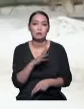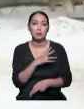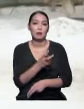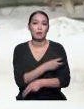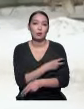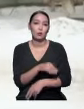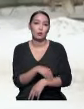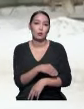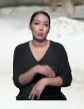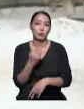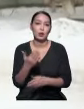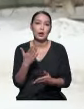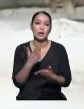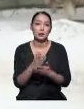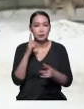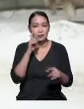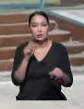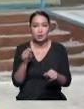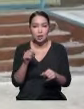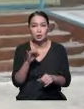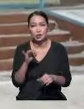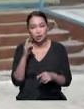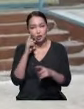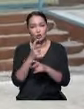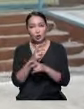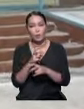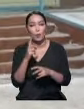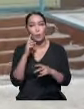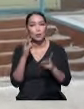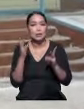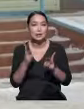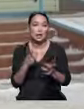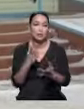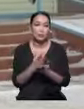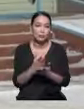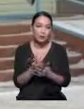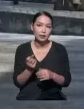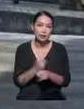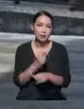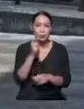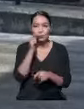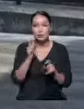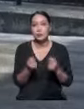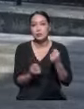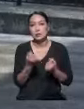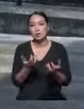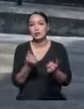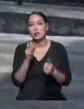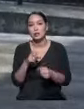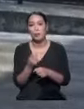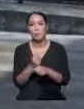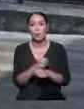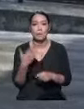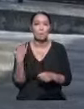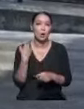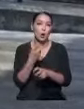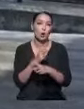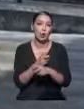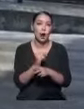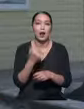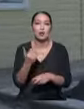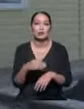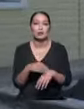супругов диагностировали сотрясение мозга и черепно-мозговую травму. Мужчина, сидевший за рулем, получил также перелом плечевой кости, а у